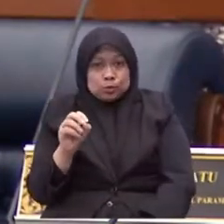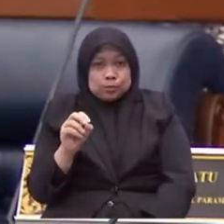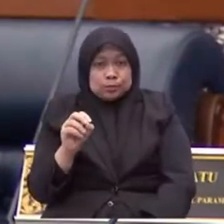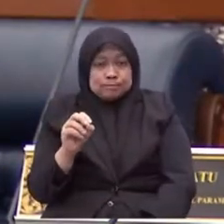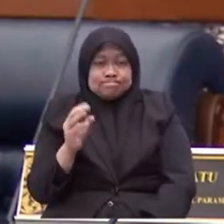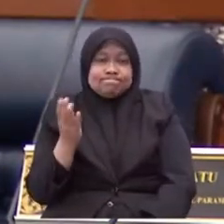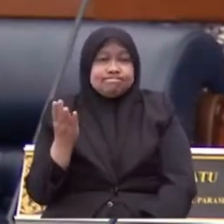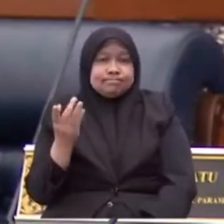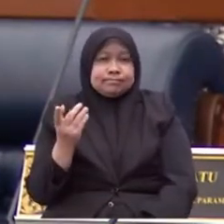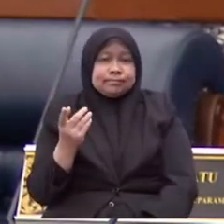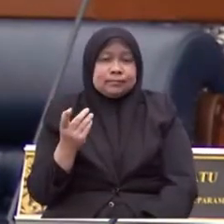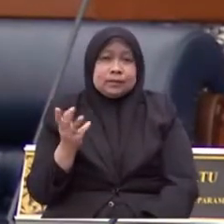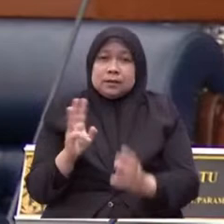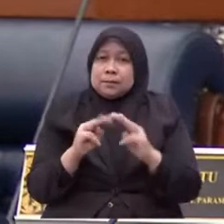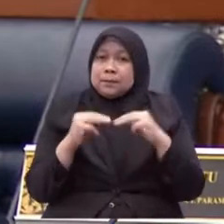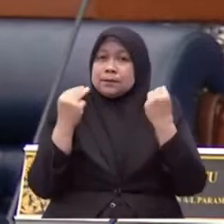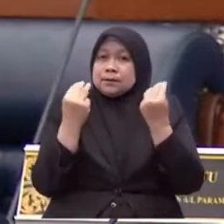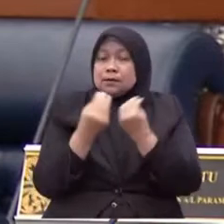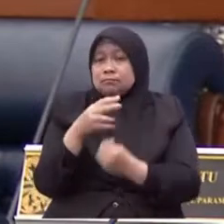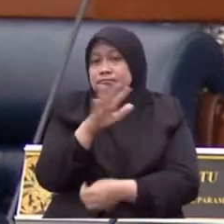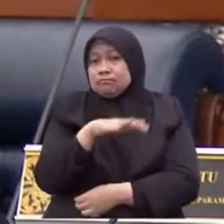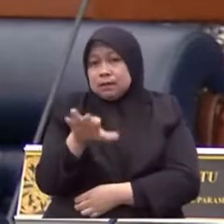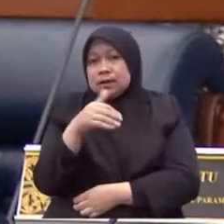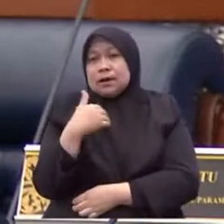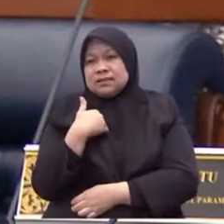diluar sana di masyarakat